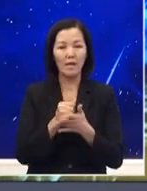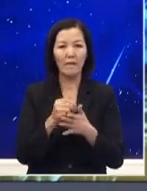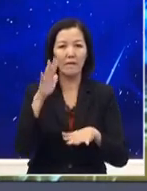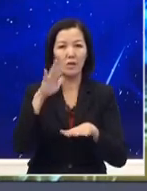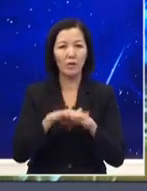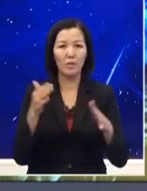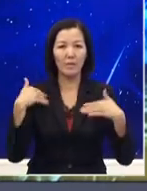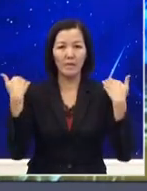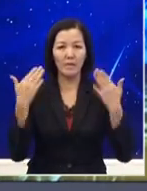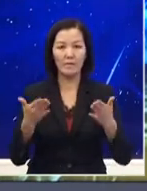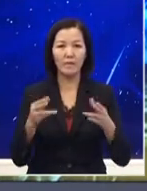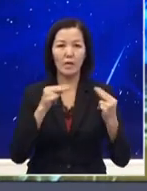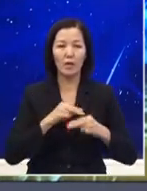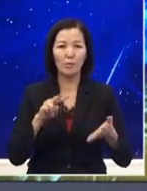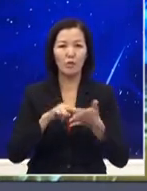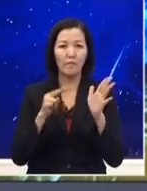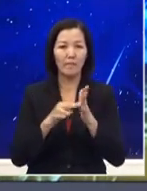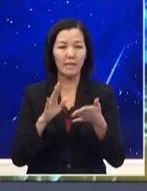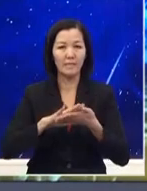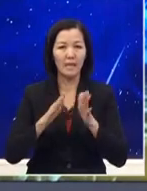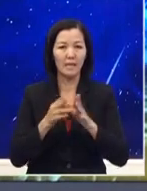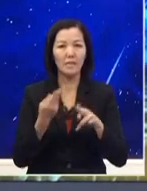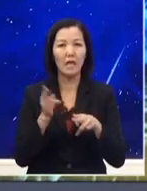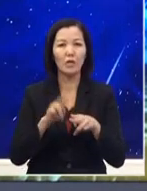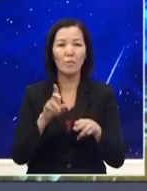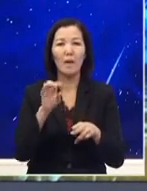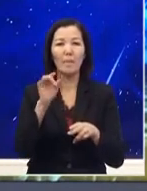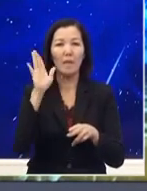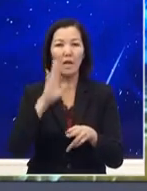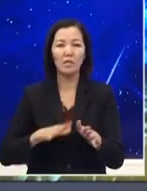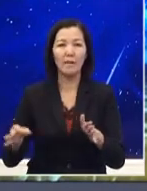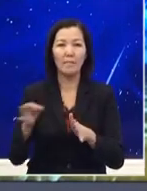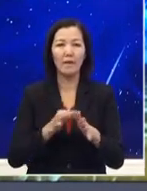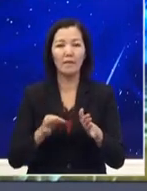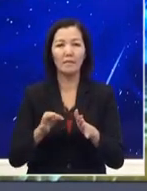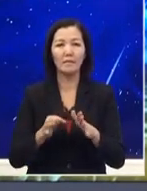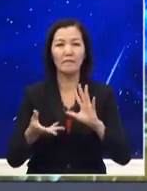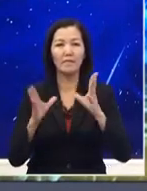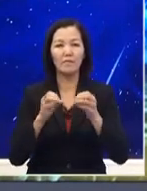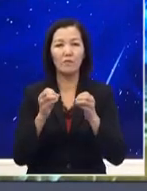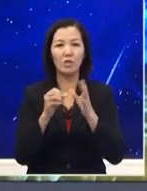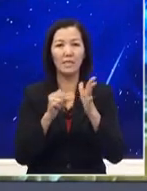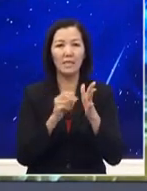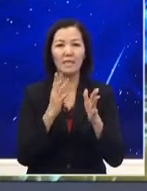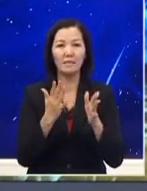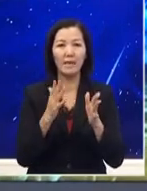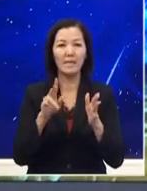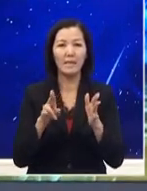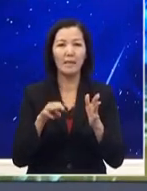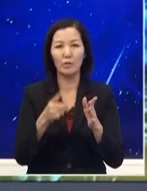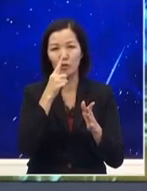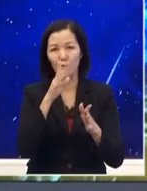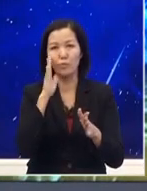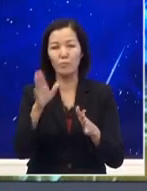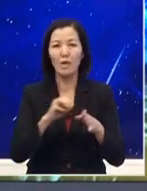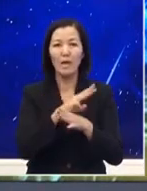были представлены варианты рабочего плана, согласно которому Балхашское побережье протяженностью 16,5 километров в скором времени